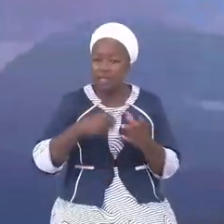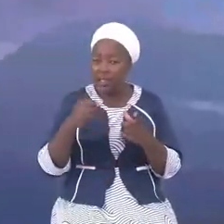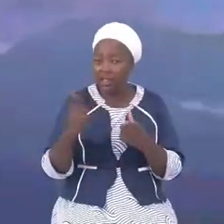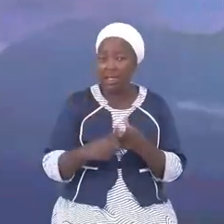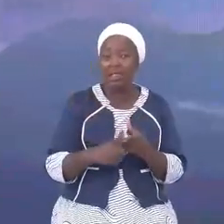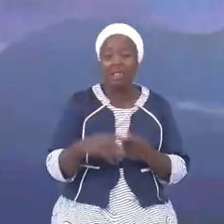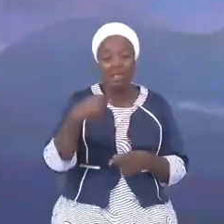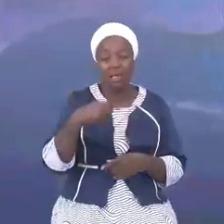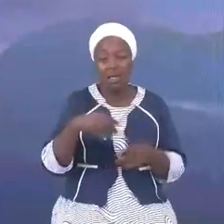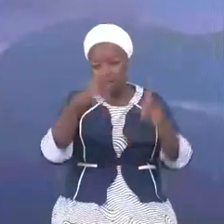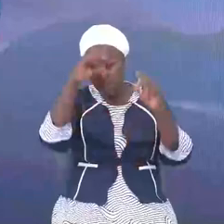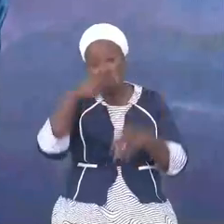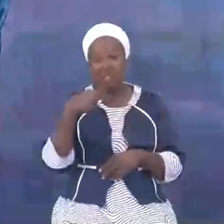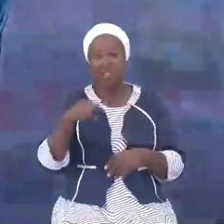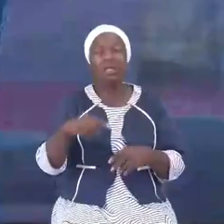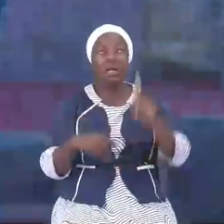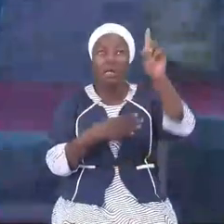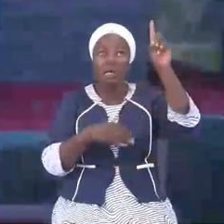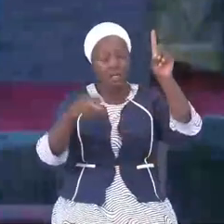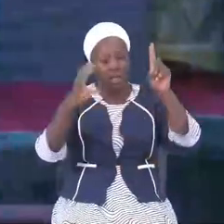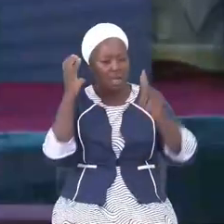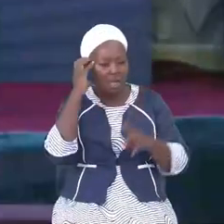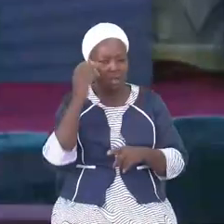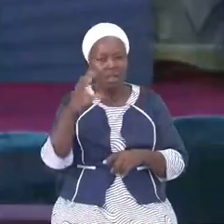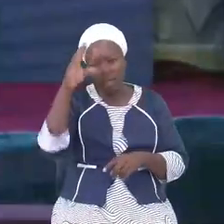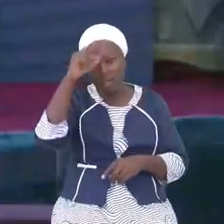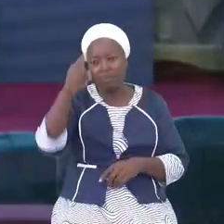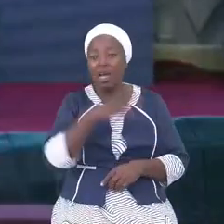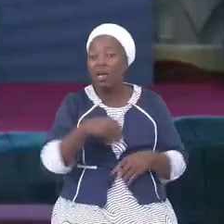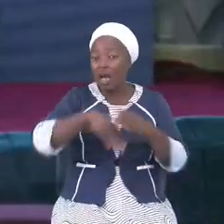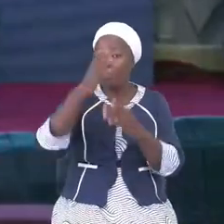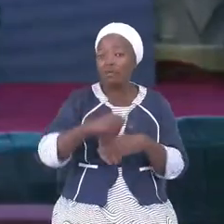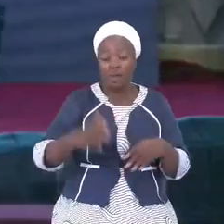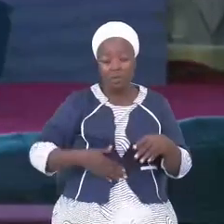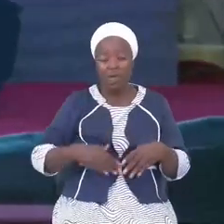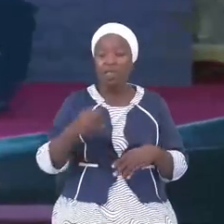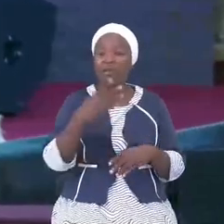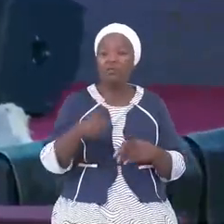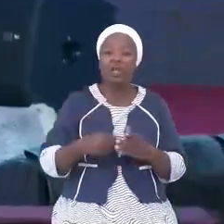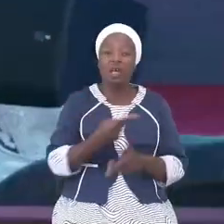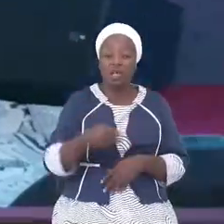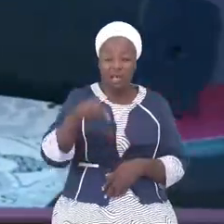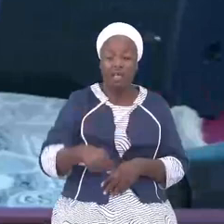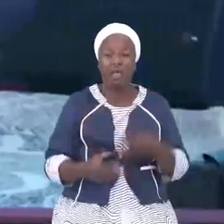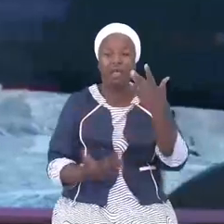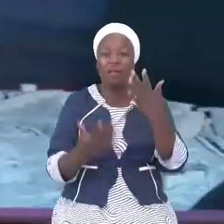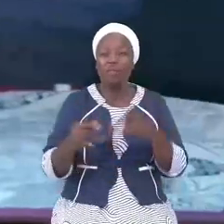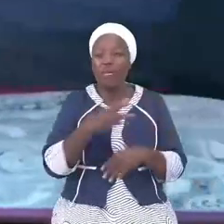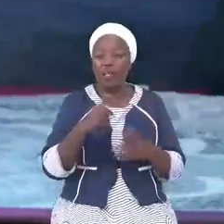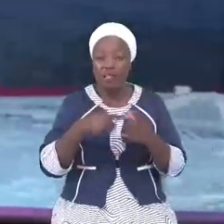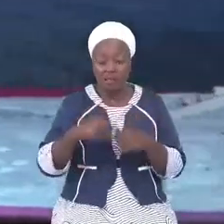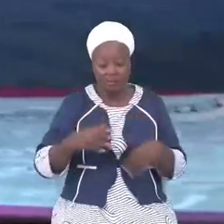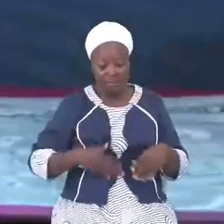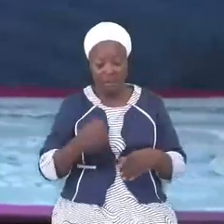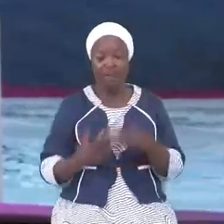exaucé du sein du séjour des morts. J'ai crié du sein du séjour des morts. Il ne pouvait